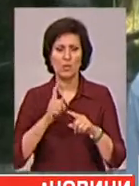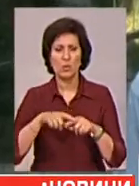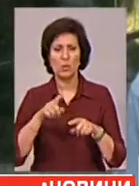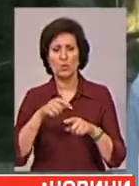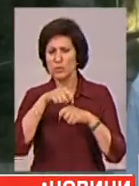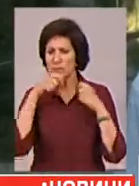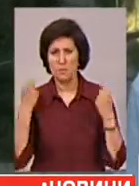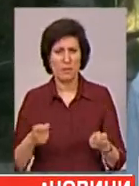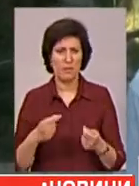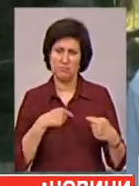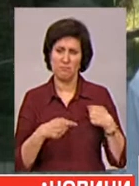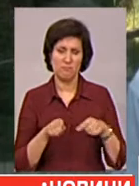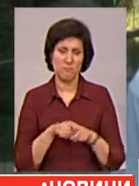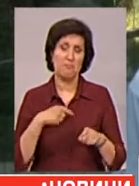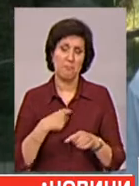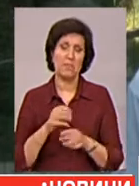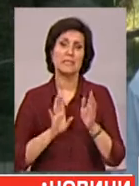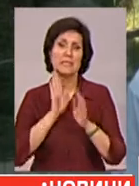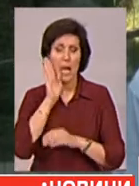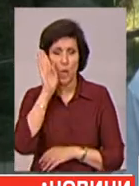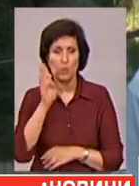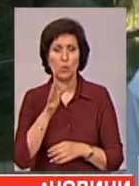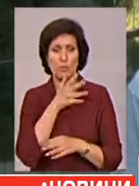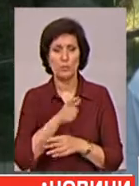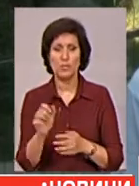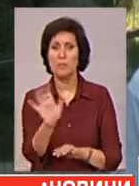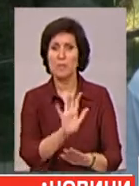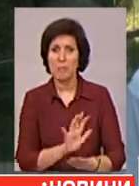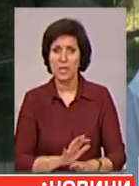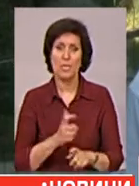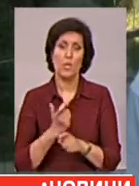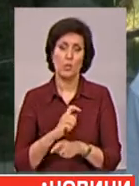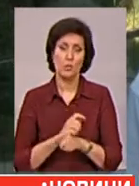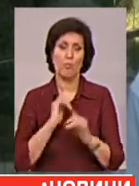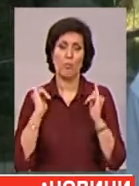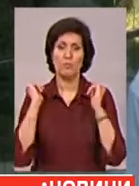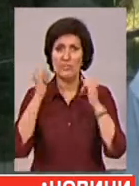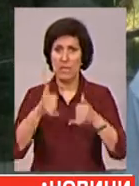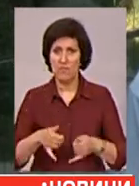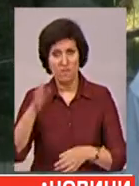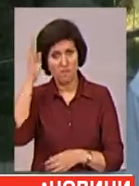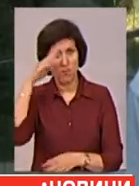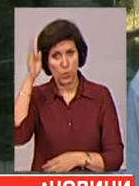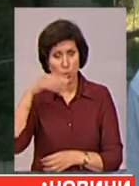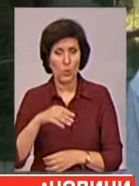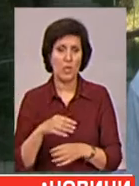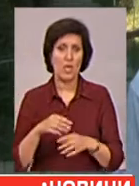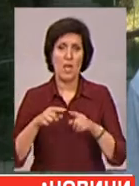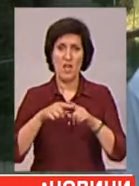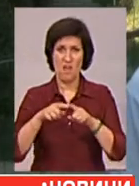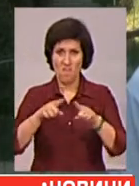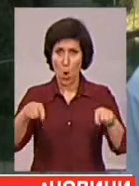від спеки. Тому ми зранку під час прибирання дуже поливаємо, заливаємо водою